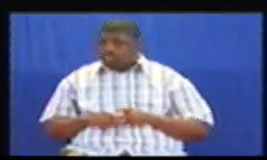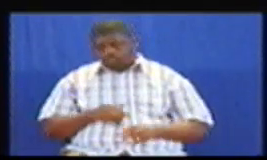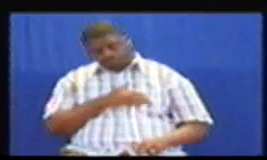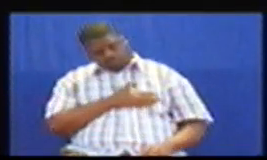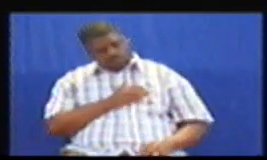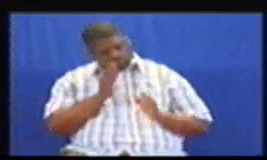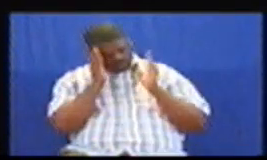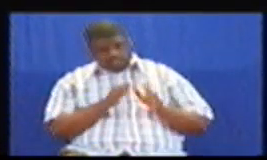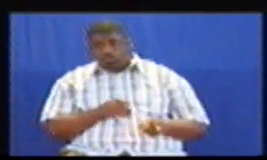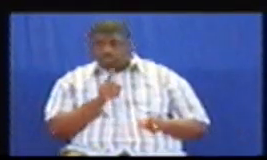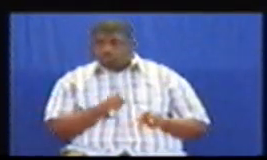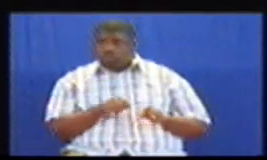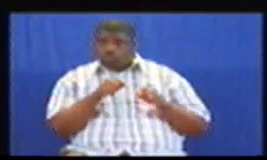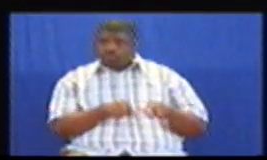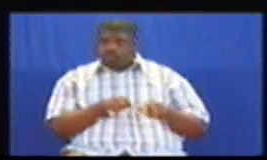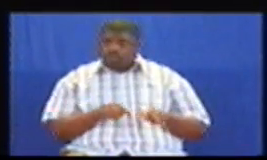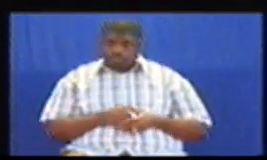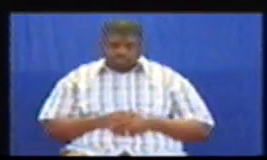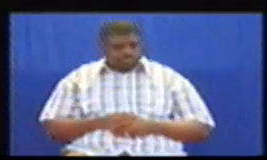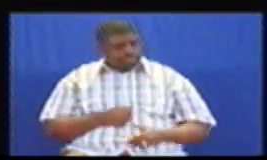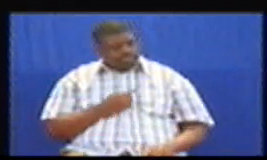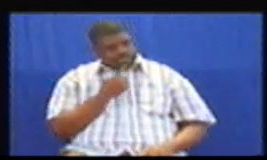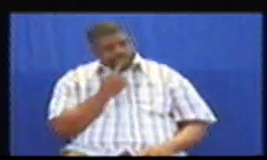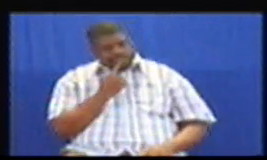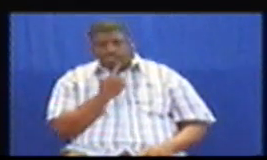Mheshimiwa Mbilinyi angekuepo hapa, ni ile ya kusema